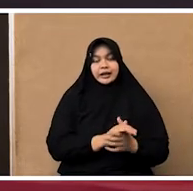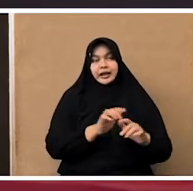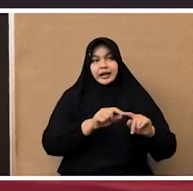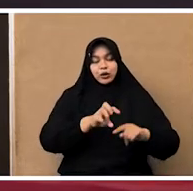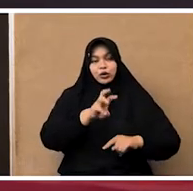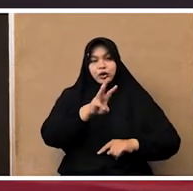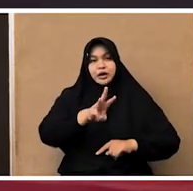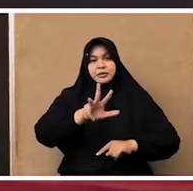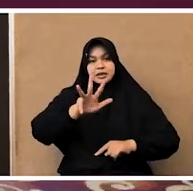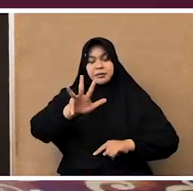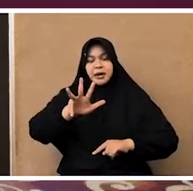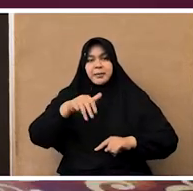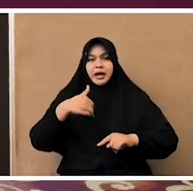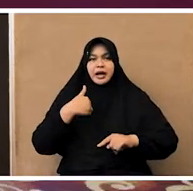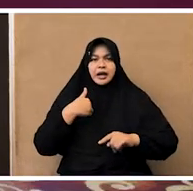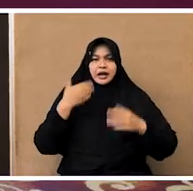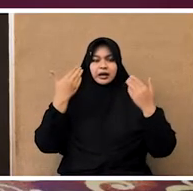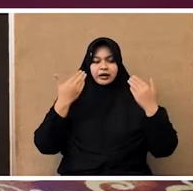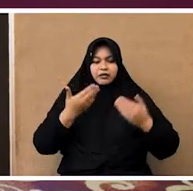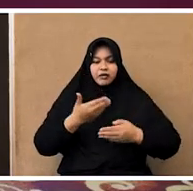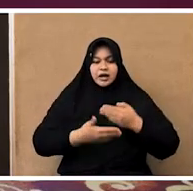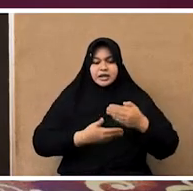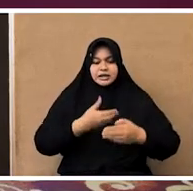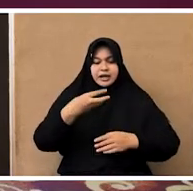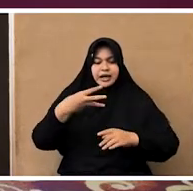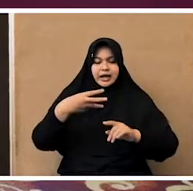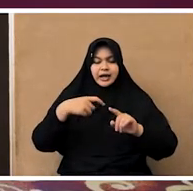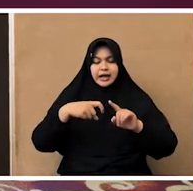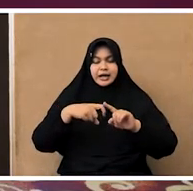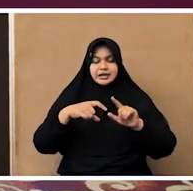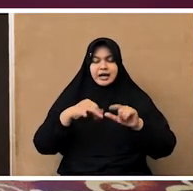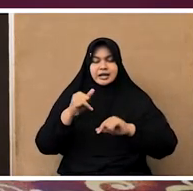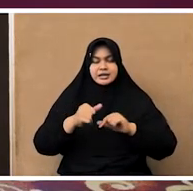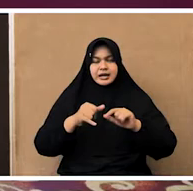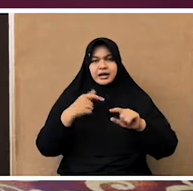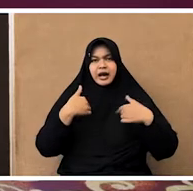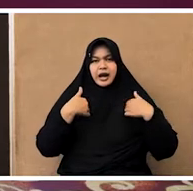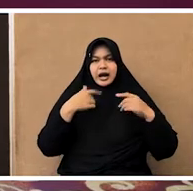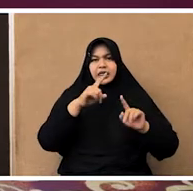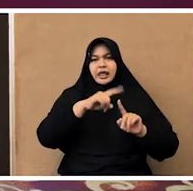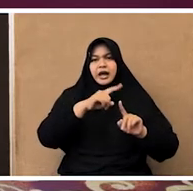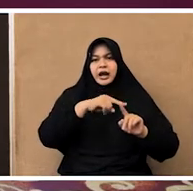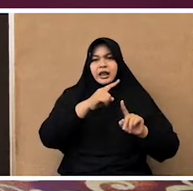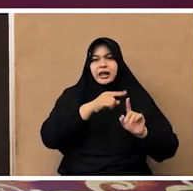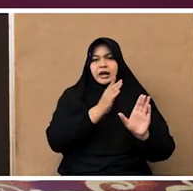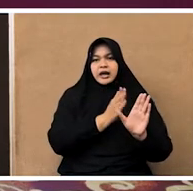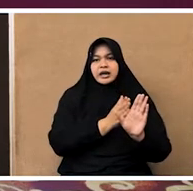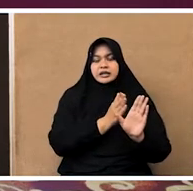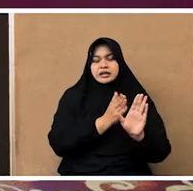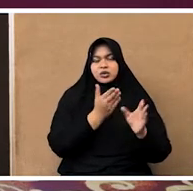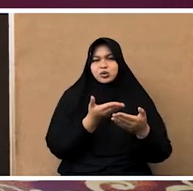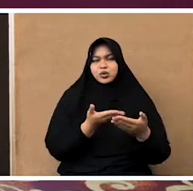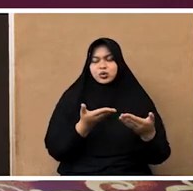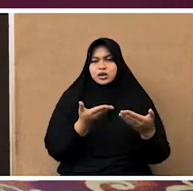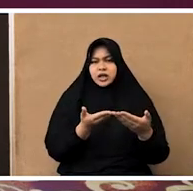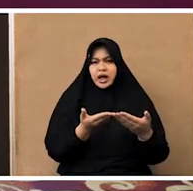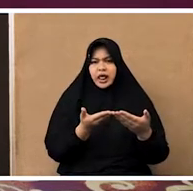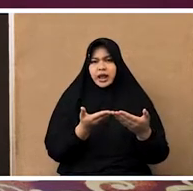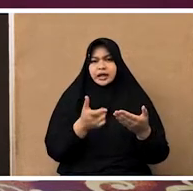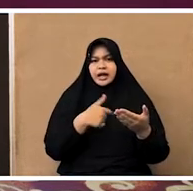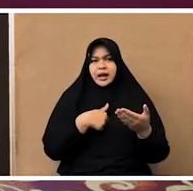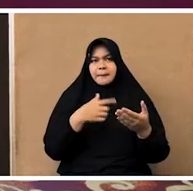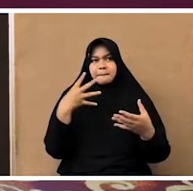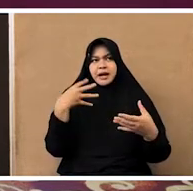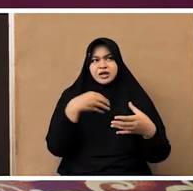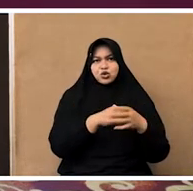eksaserbasi akut dan disertai gambaran psikotik dan atau disabilitas intelektual derajat sedang atau berat Jadi